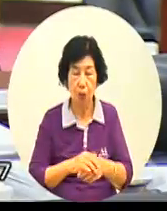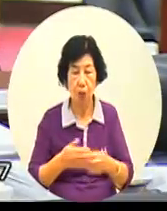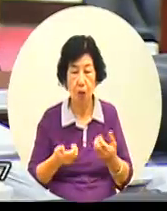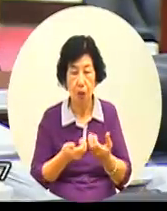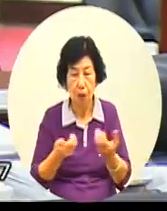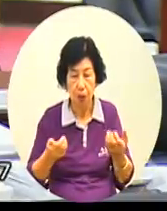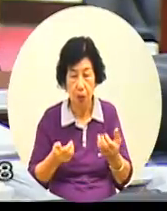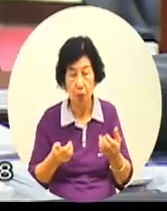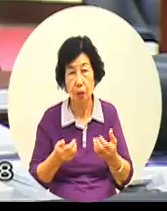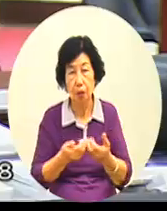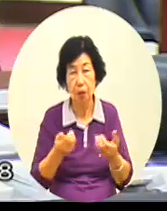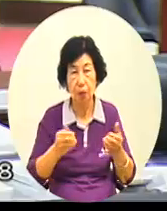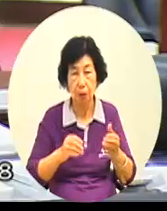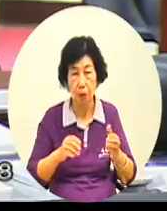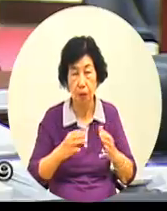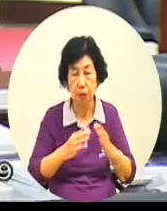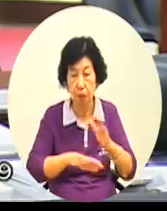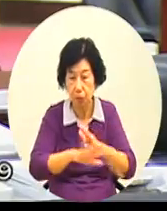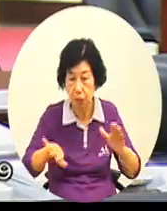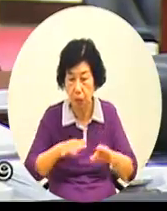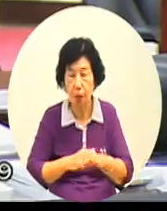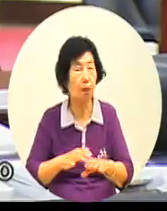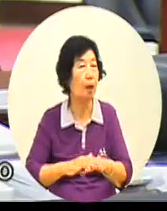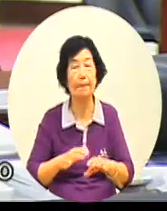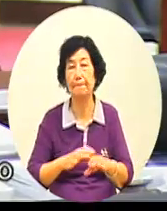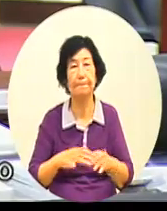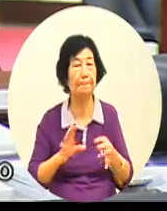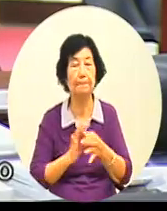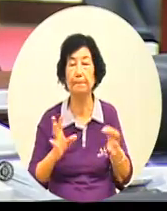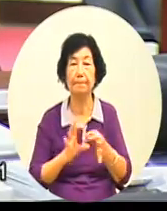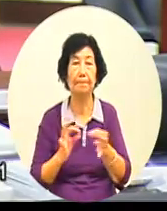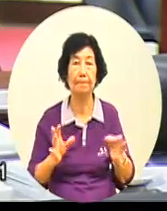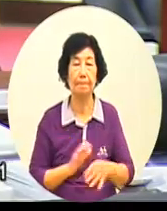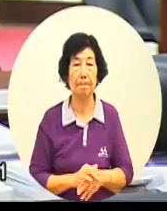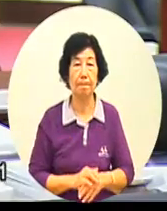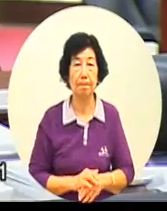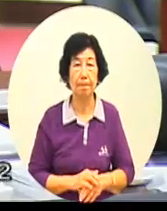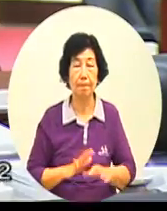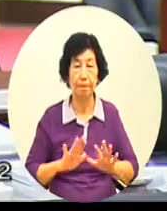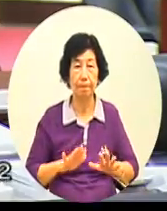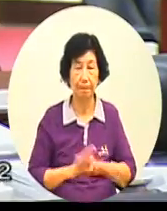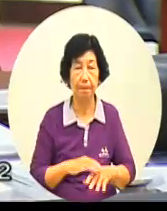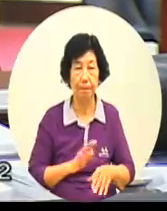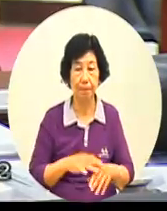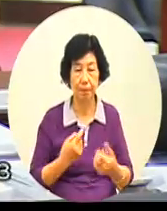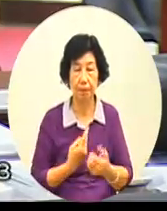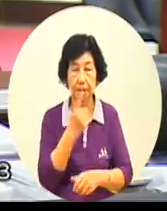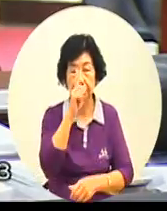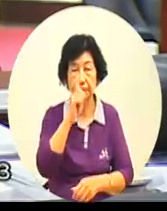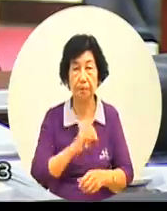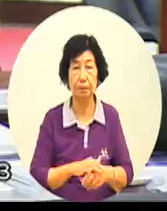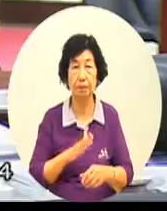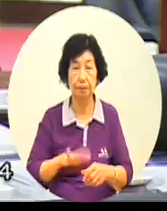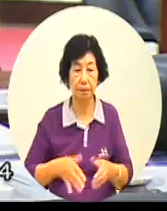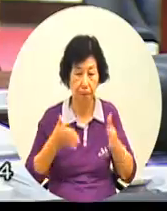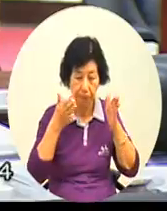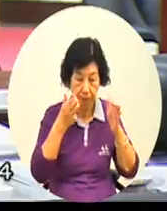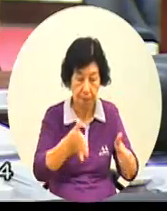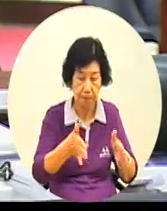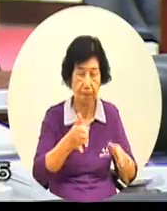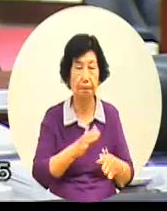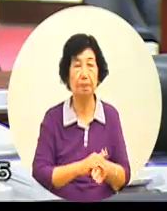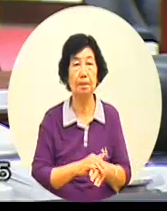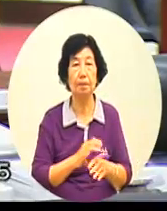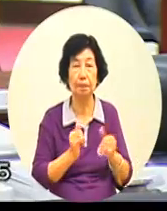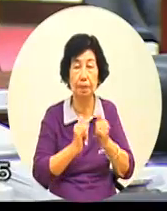我今天的议题我切入的主要是，我认为单身的部分其实他们也会面临很多社会的状态，那这样的